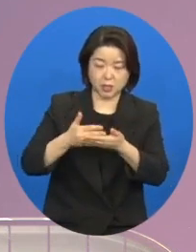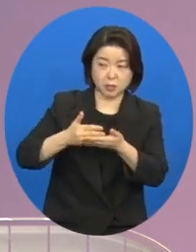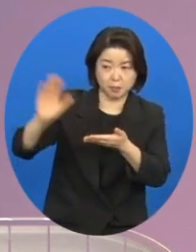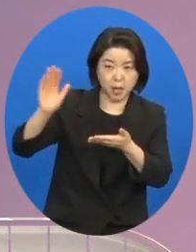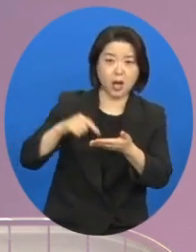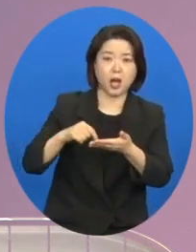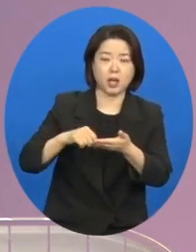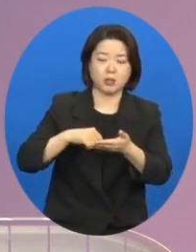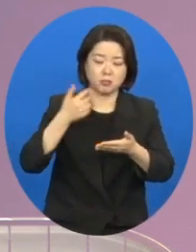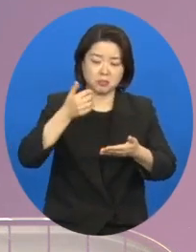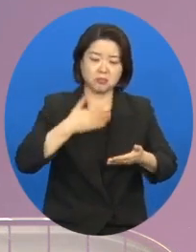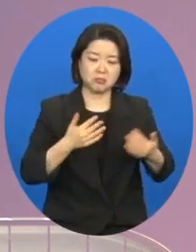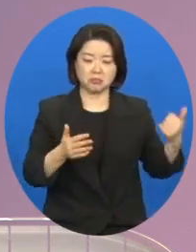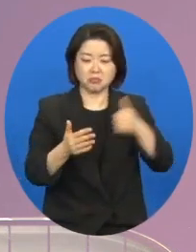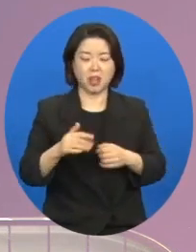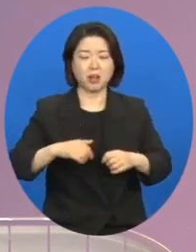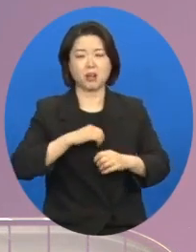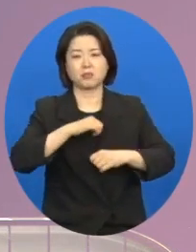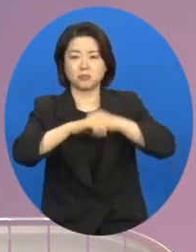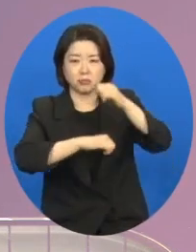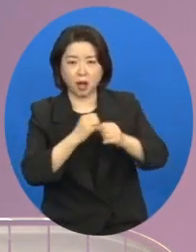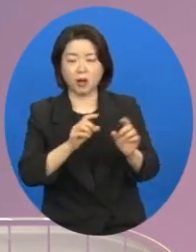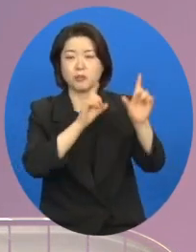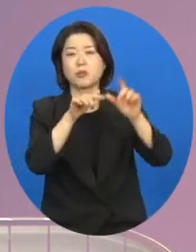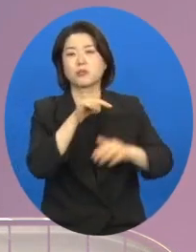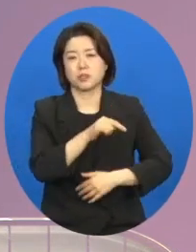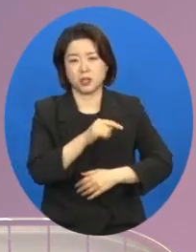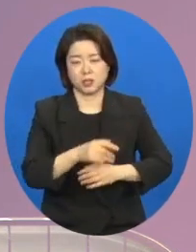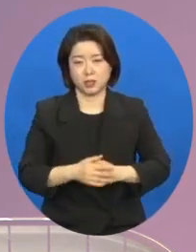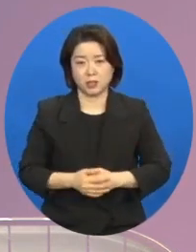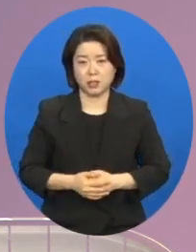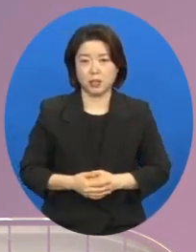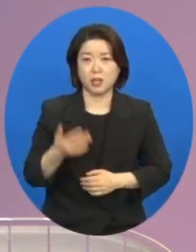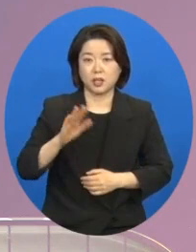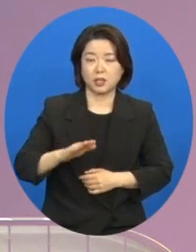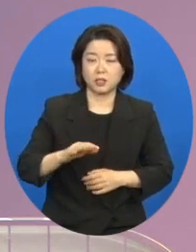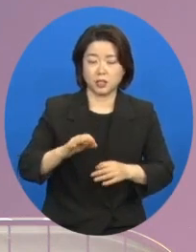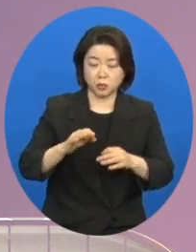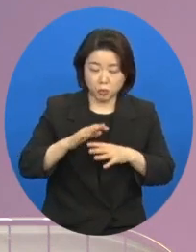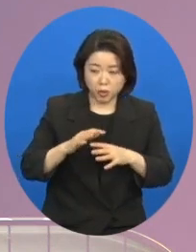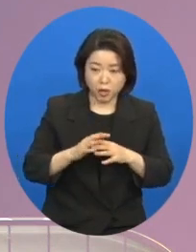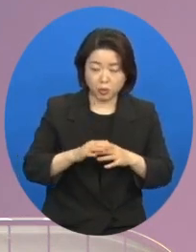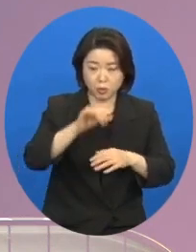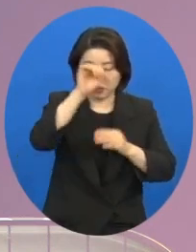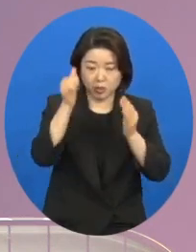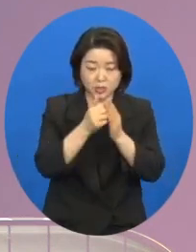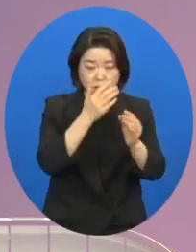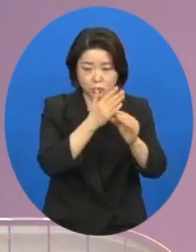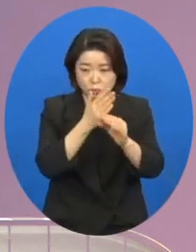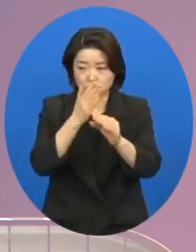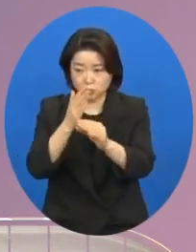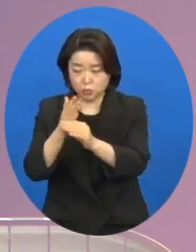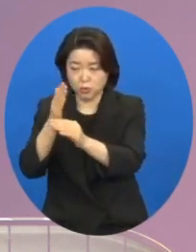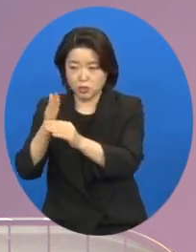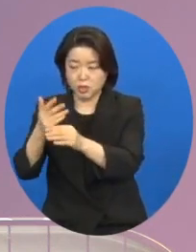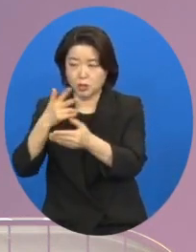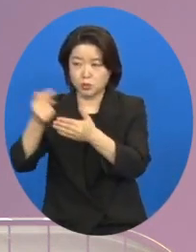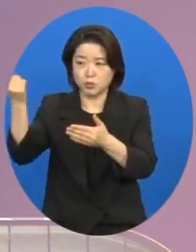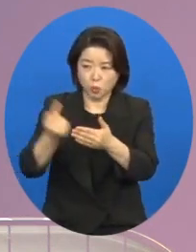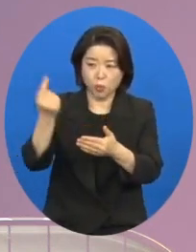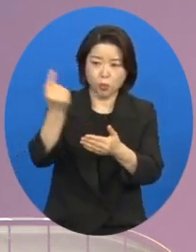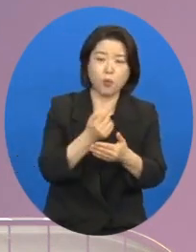살았다는 거죠. 근데 더 놀란 건 뭐냐면 인생의 중간중간마다 주님이 자신에게